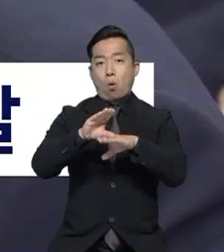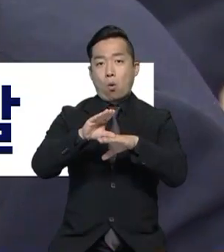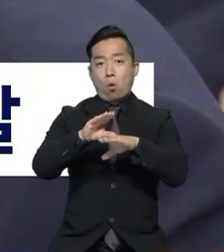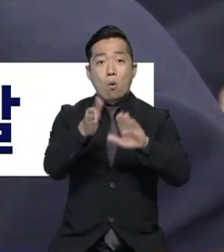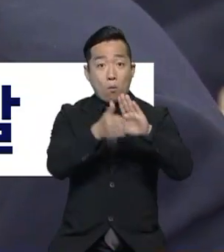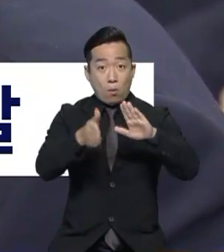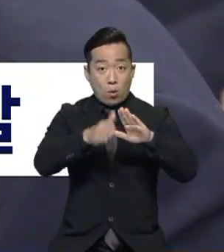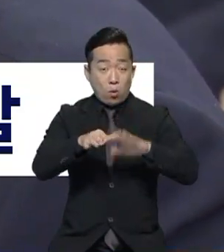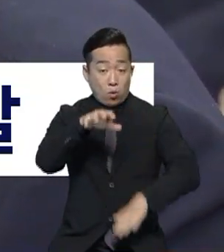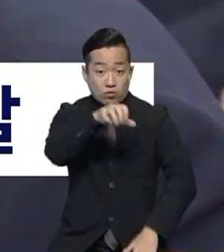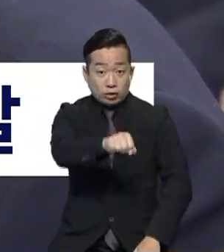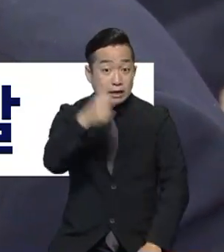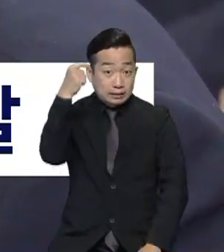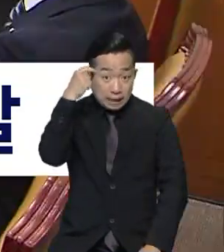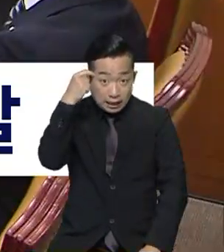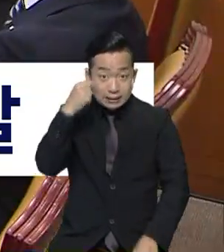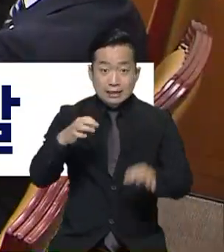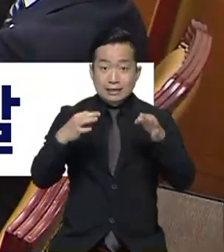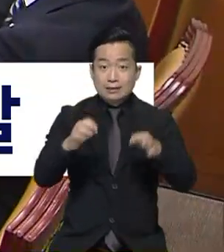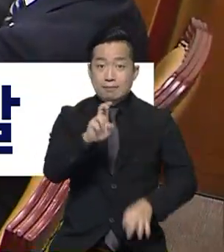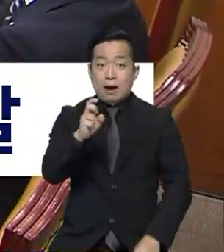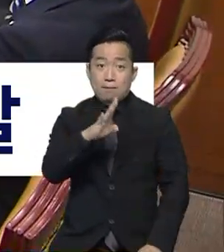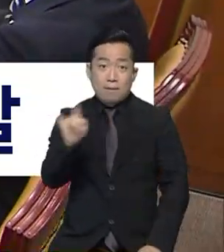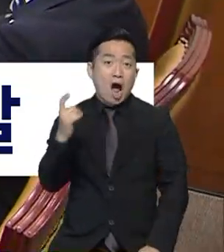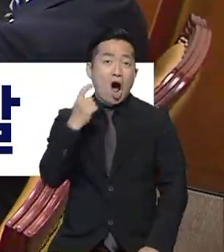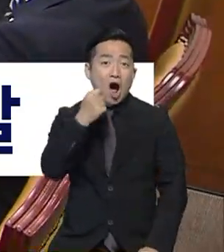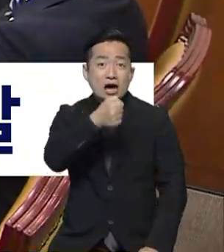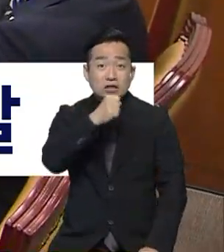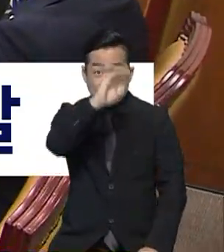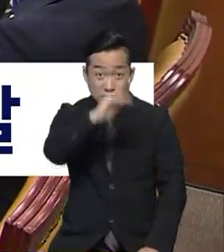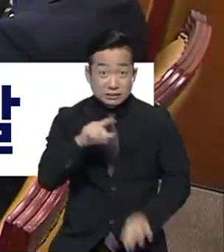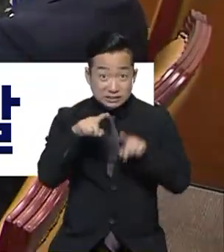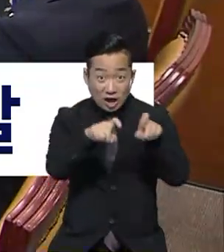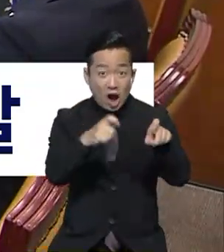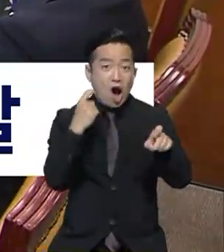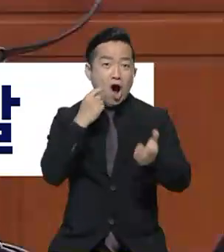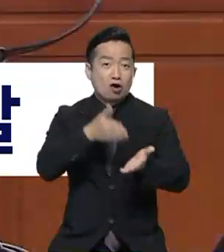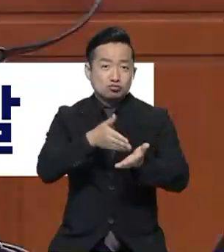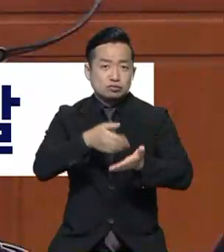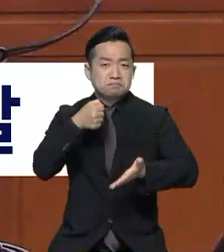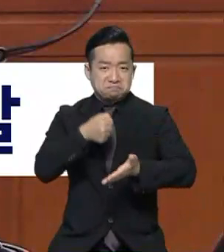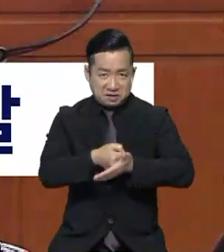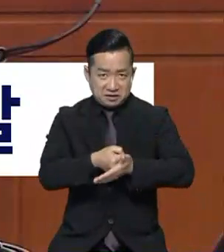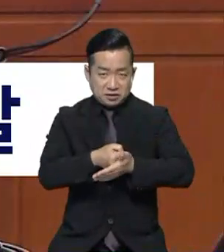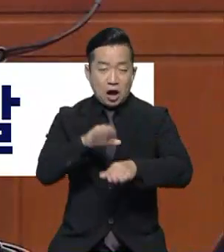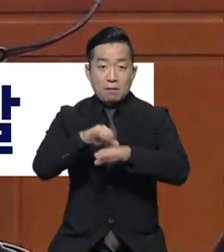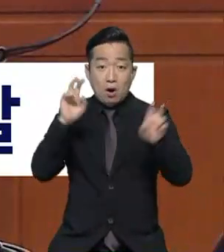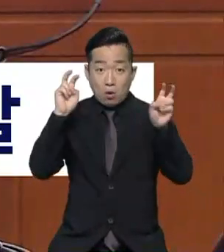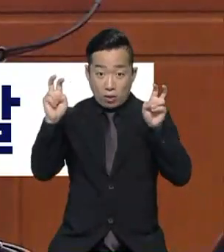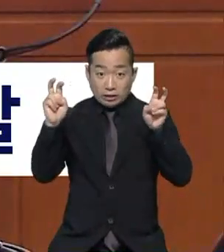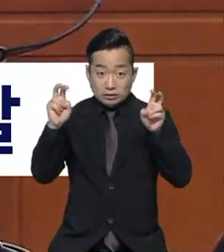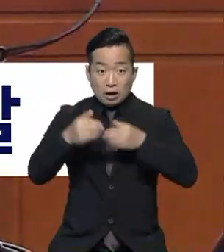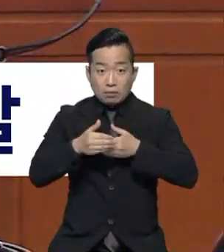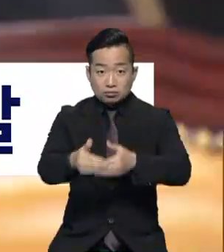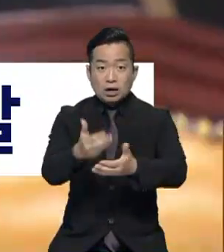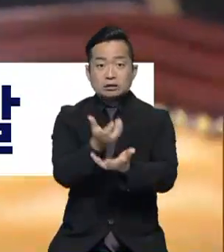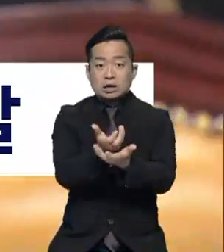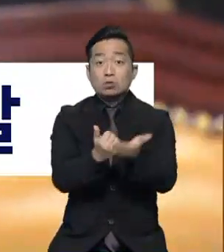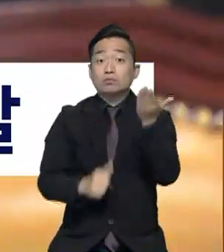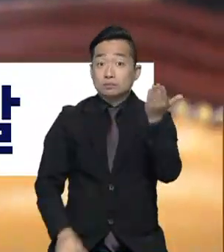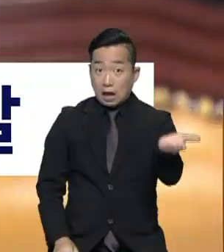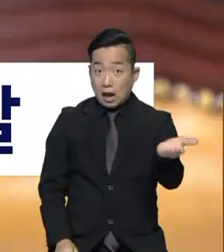개편을 시도했고 김만배 허위 인터뷰 의혹건을 가짜뉴스로 규정하고 방송사의 보도경위 자료를